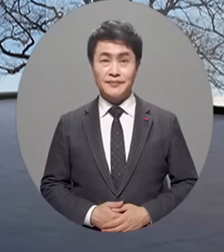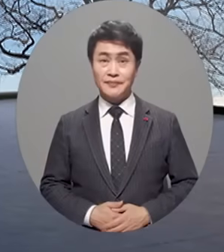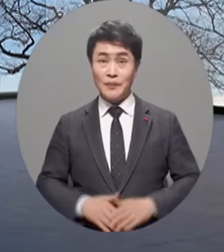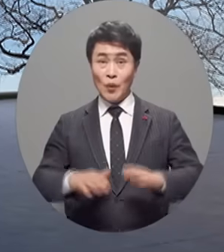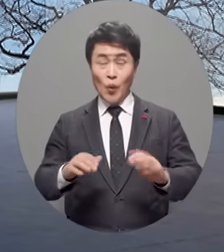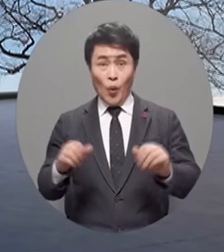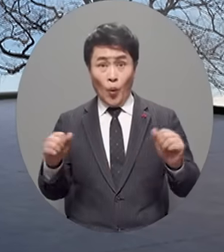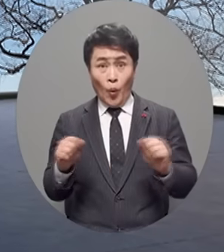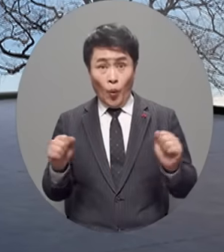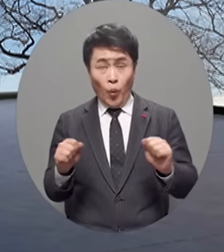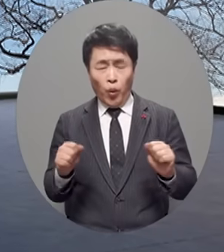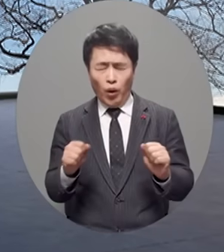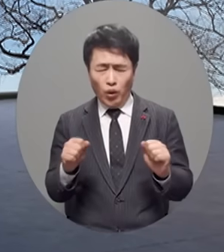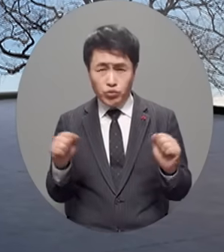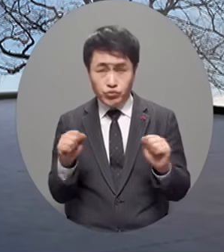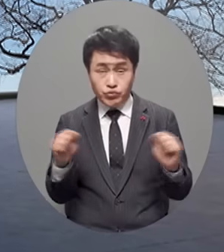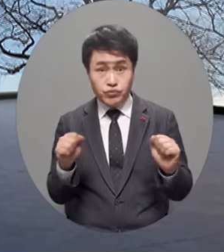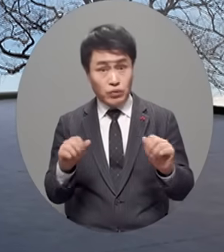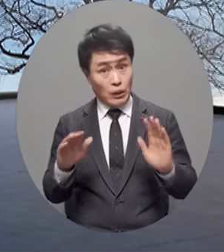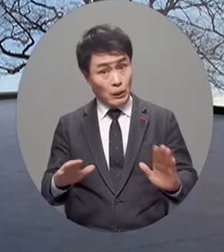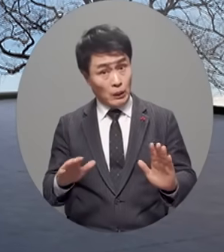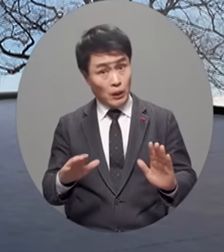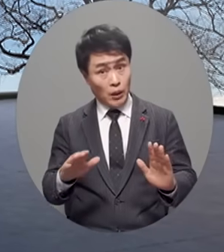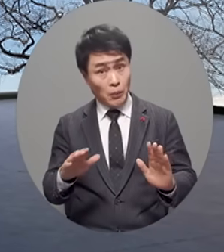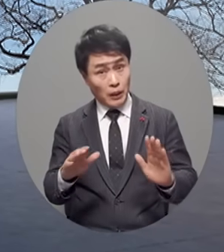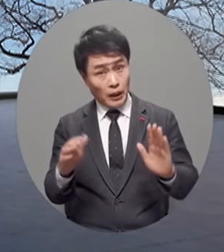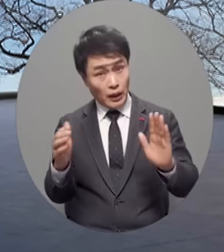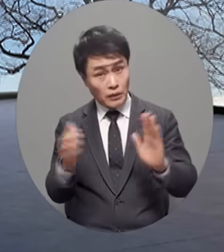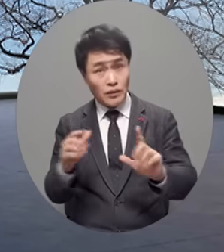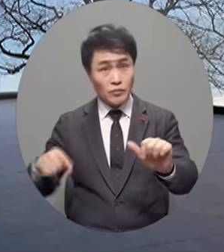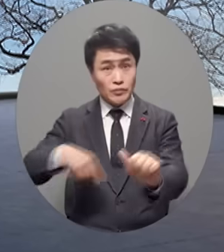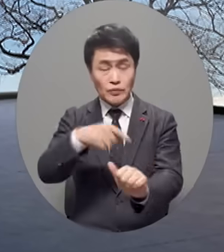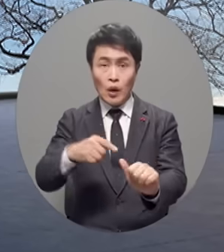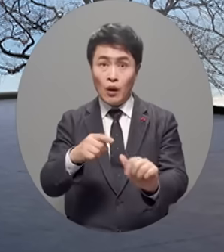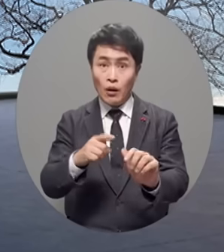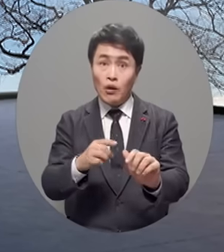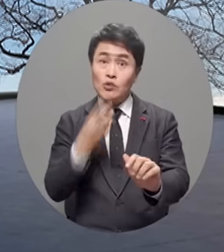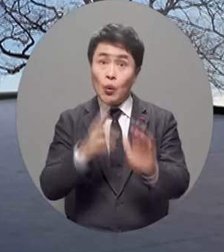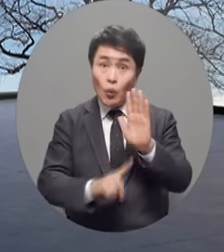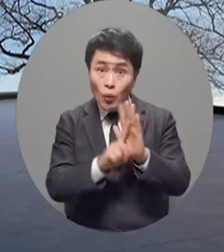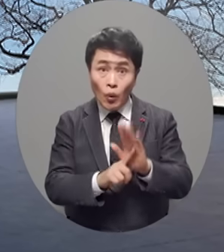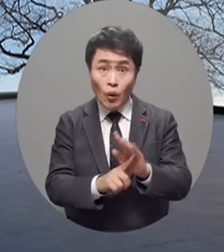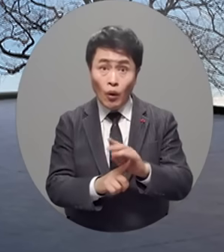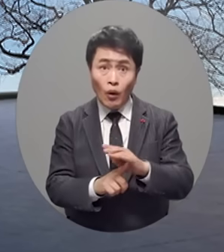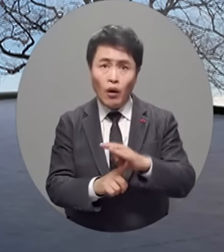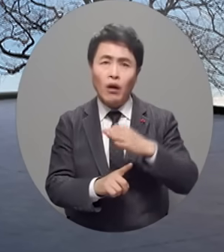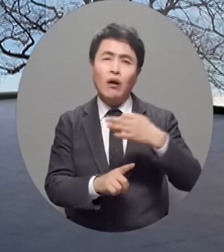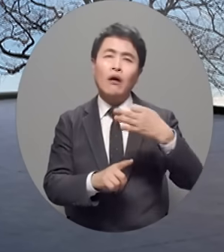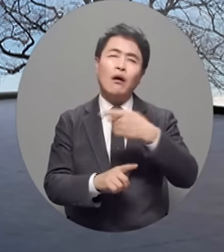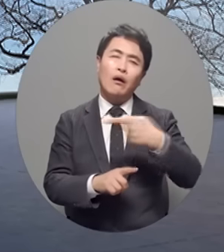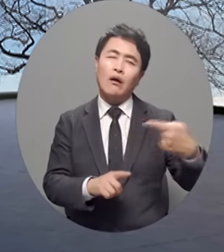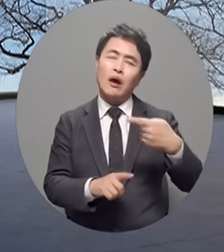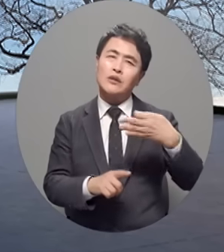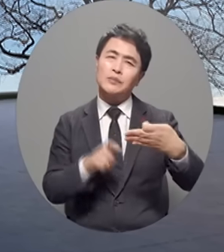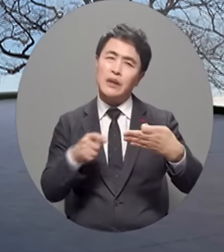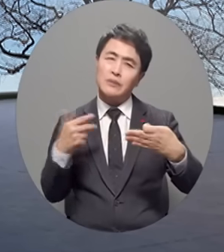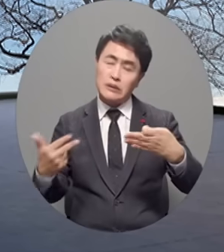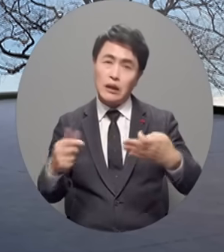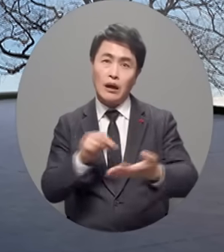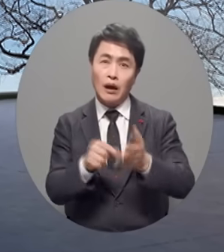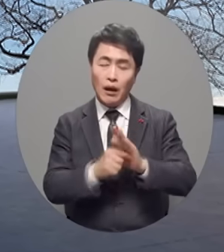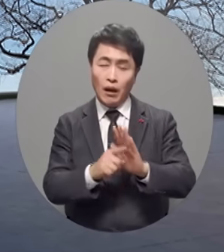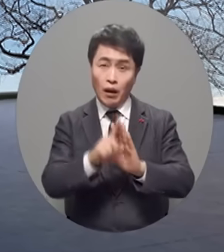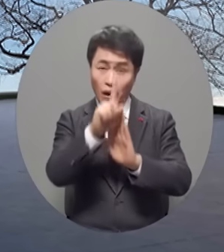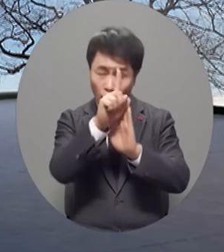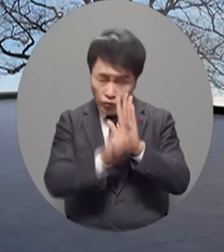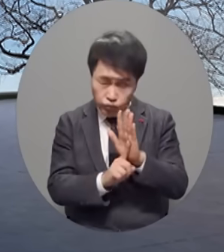올겨울 최강 한파가 드디어 끝을 보이고 있습니다. 오늘 아침 서울의 기온 영하 14.7도까지 떨어져 올겨울 최저 기온을